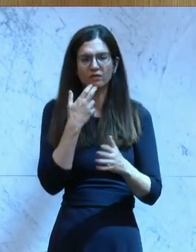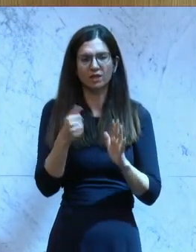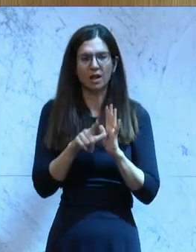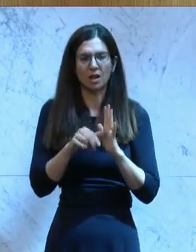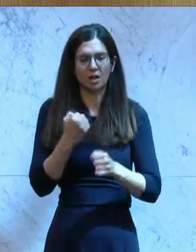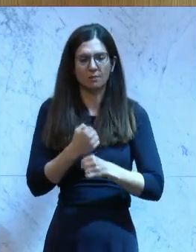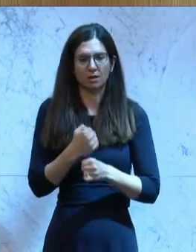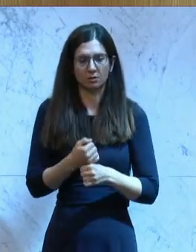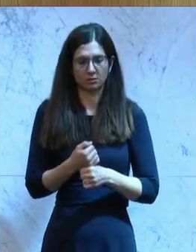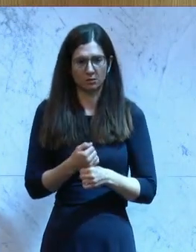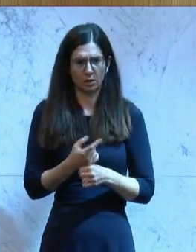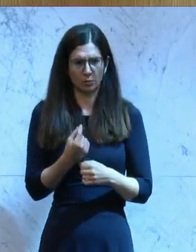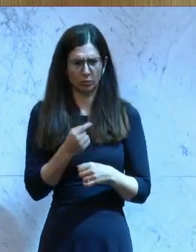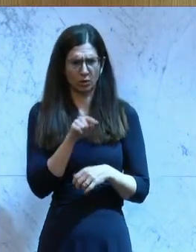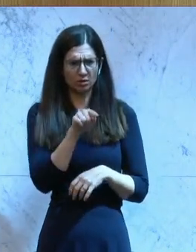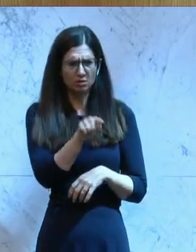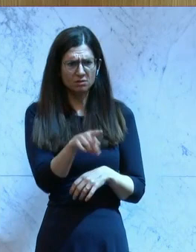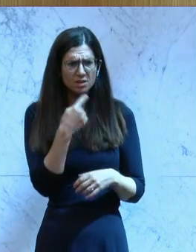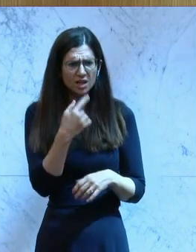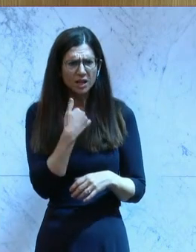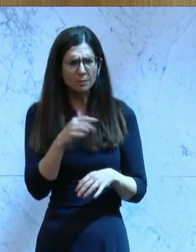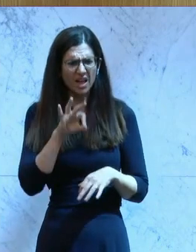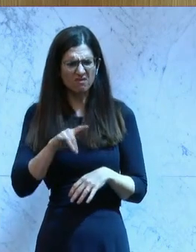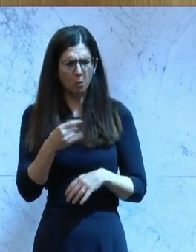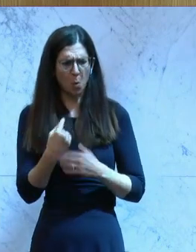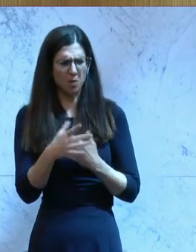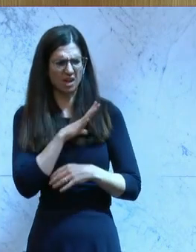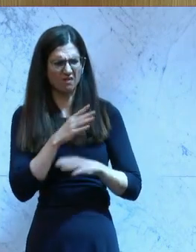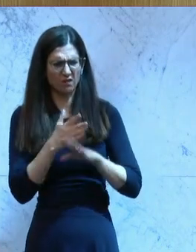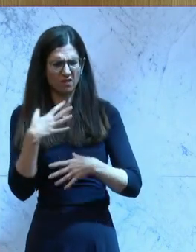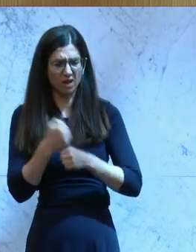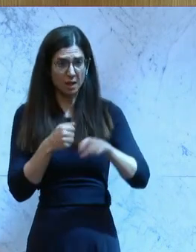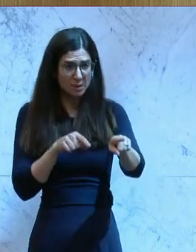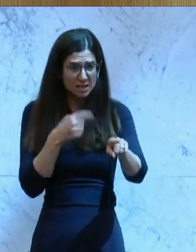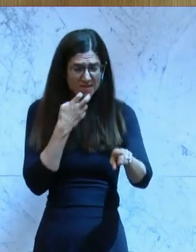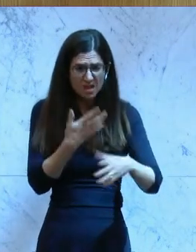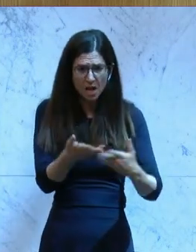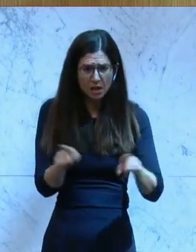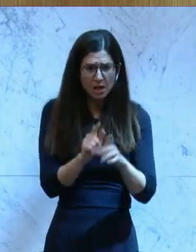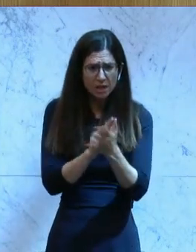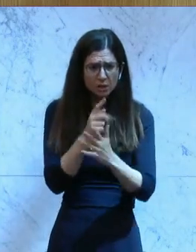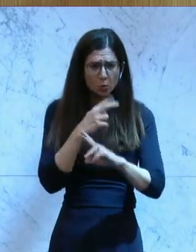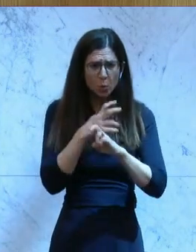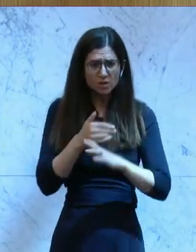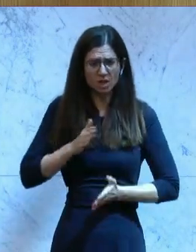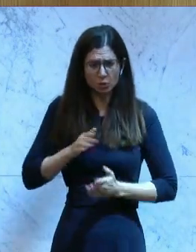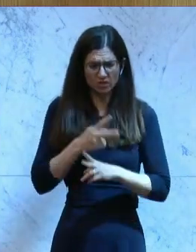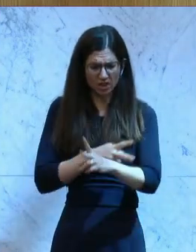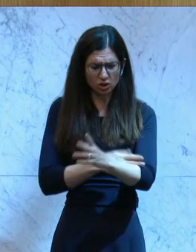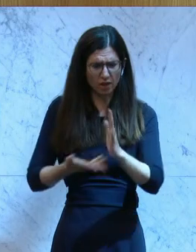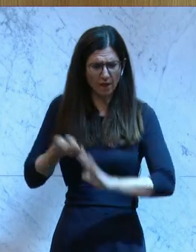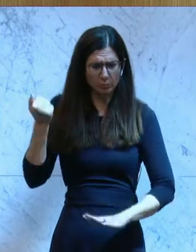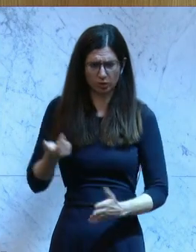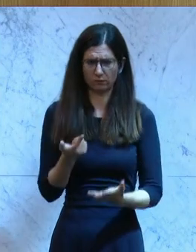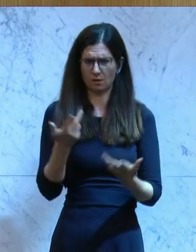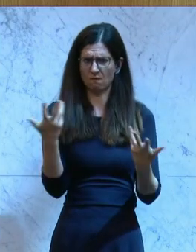immer lustig, dass wir immer von Ihnen als Gefahr für die Verfassung bezeichnet werden und Sie wollen gleichzeitig Österreich als souveräner Staat abschaffen. Ja,